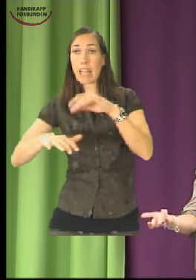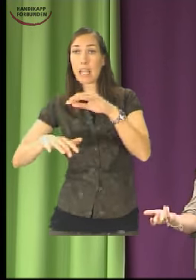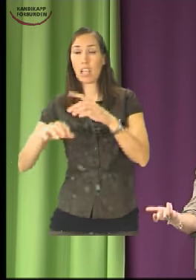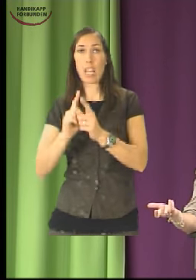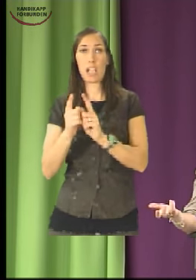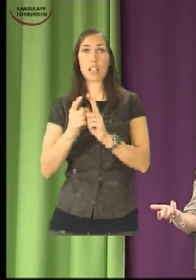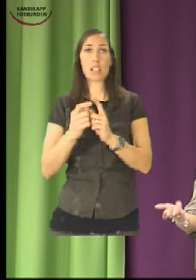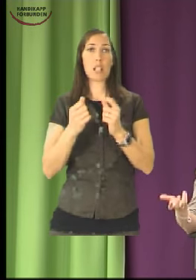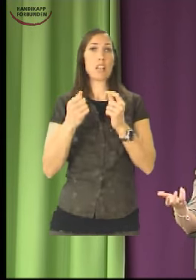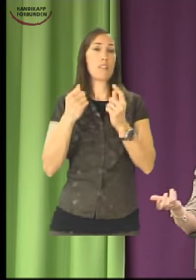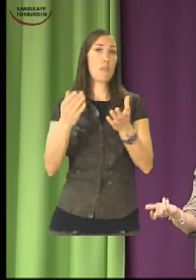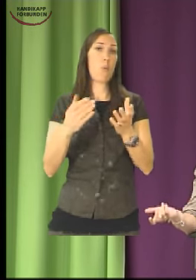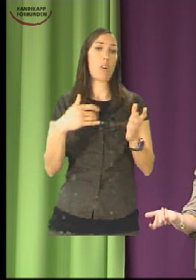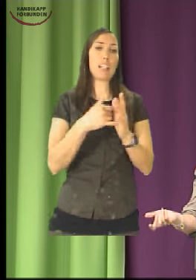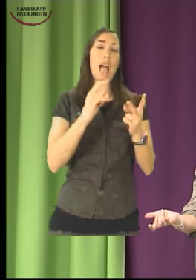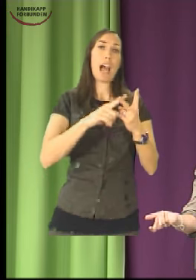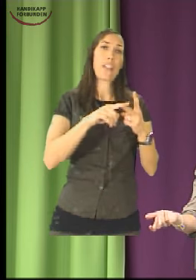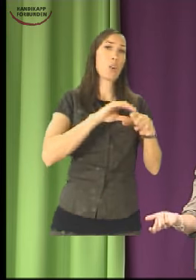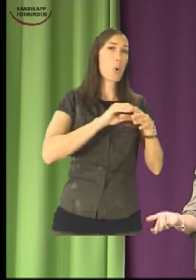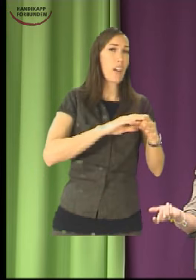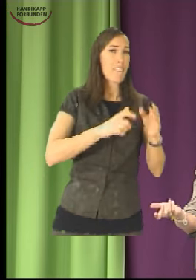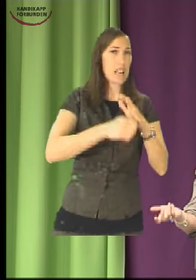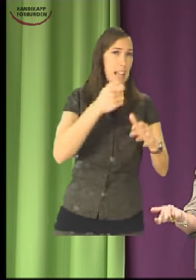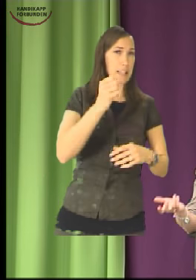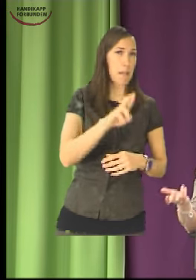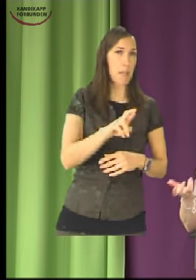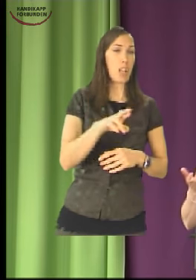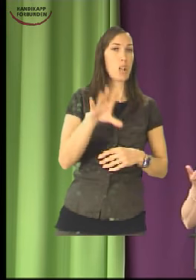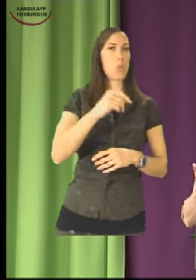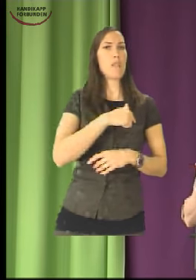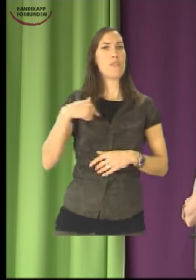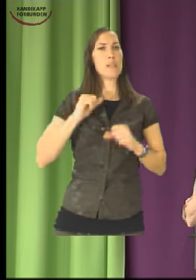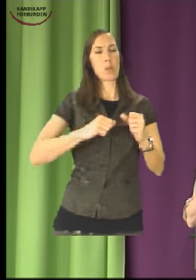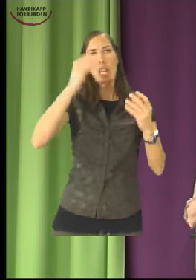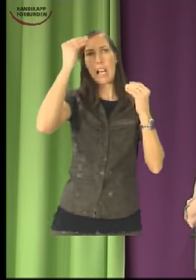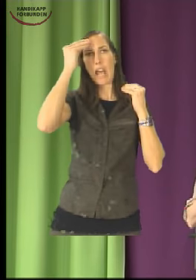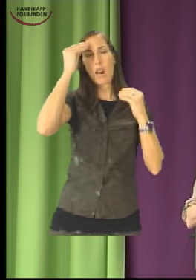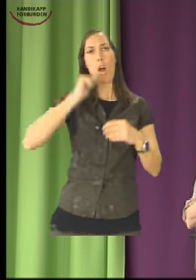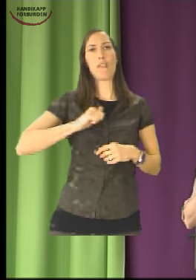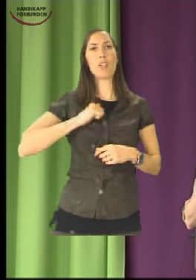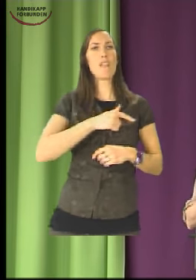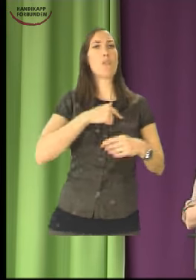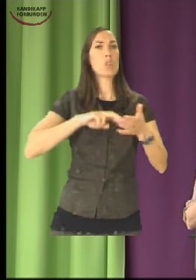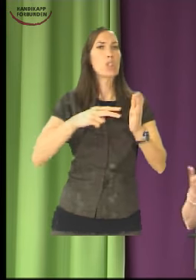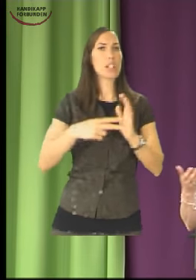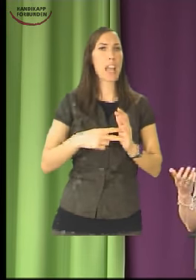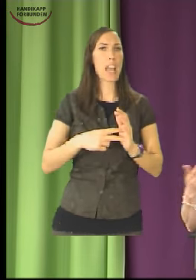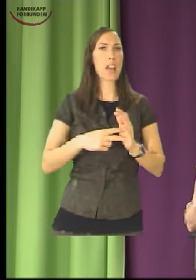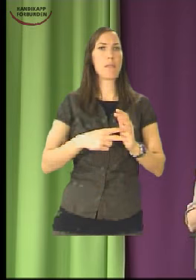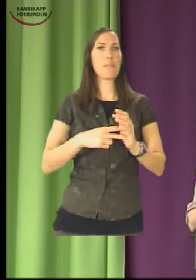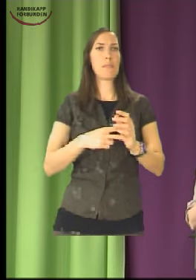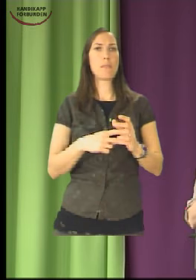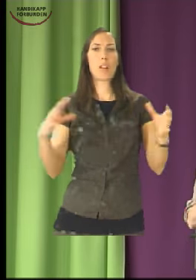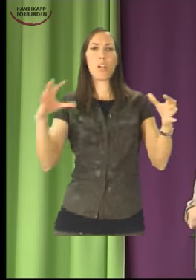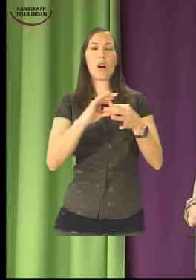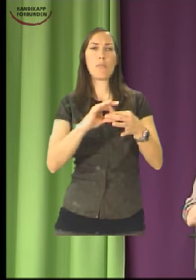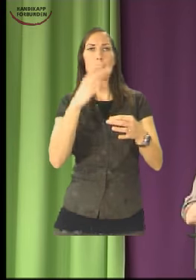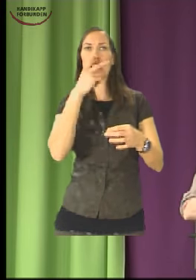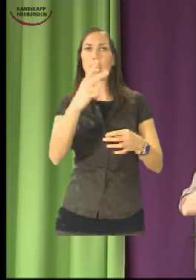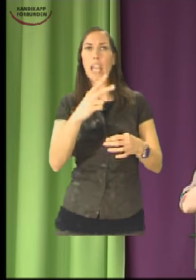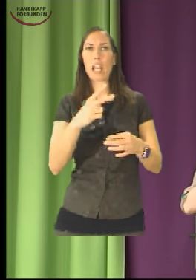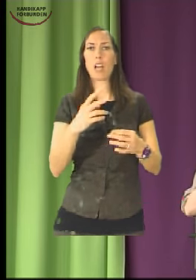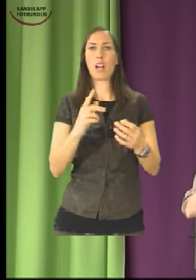annan budget, inom sjukförsäkring exempelvis. Och där måste vi lära oss att använda våra system, kanske samköra för att se vinster. Det vill säga en